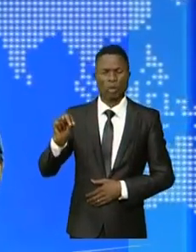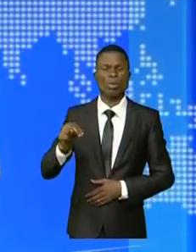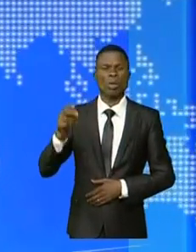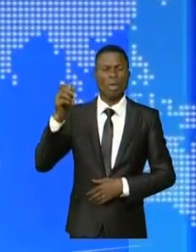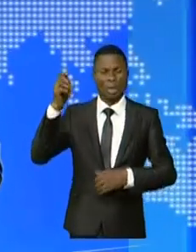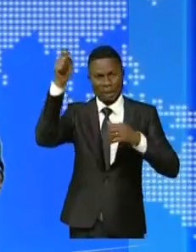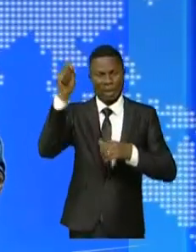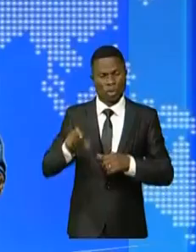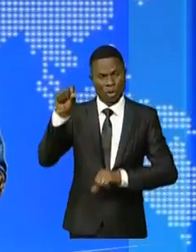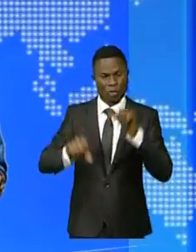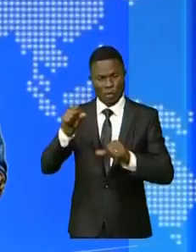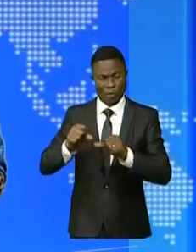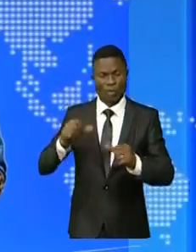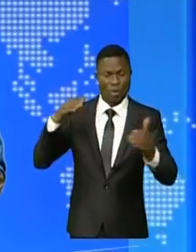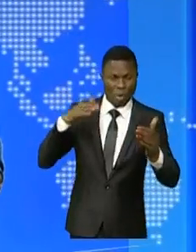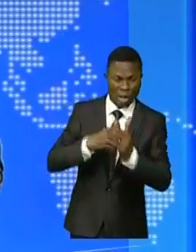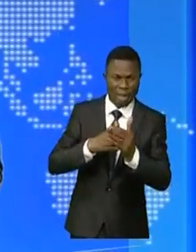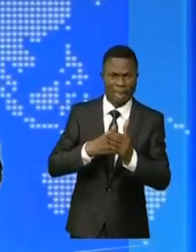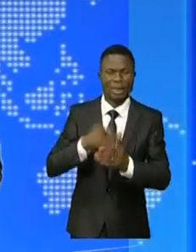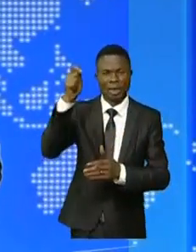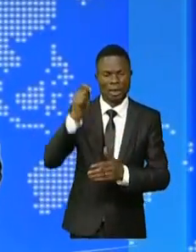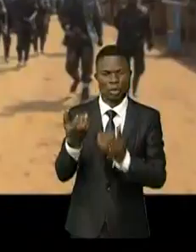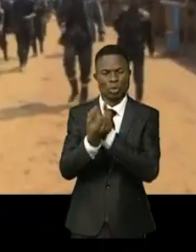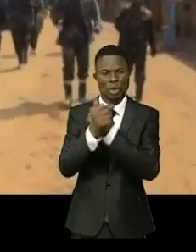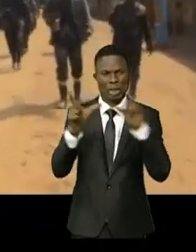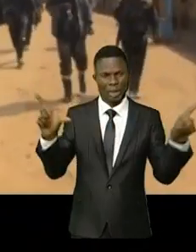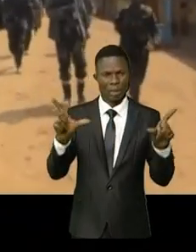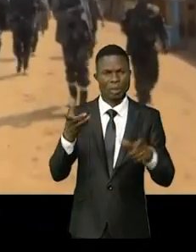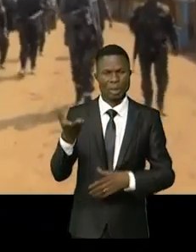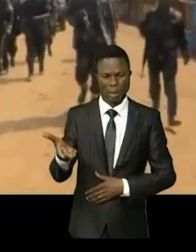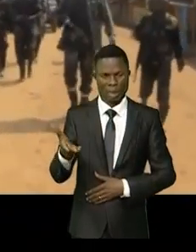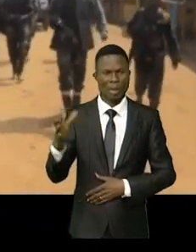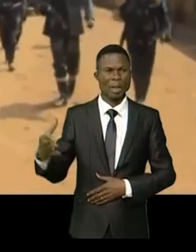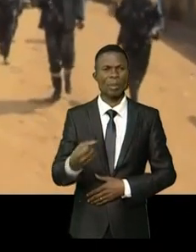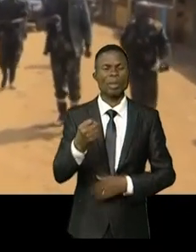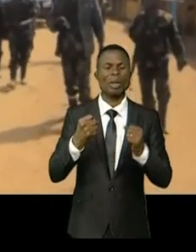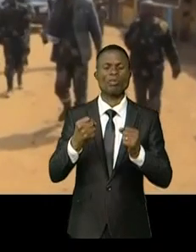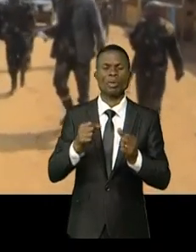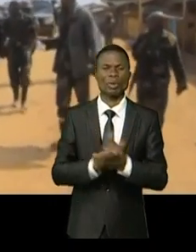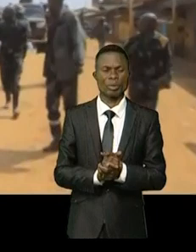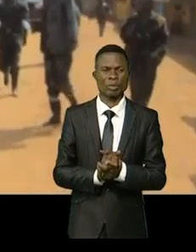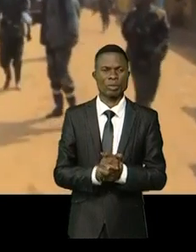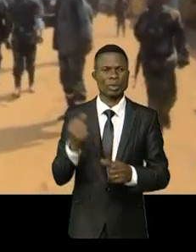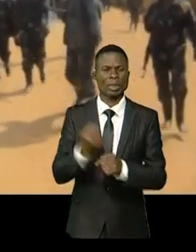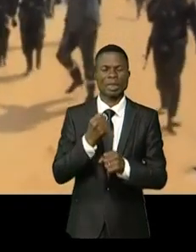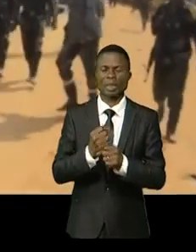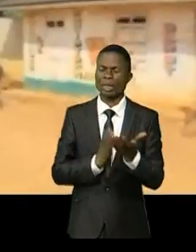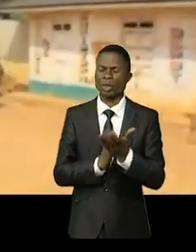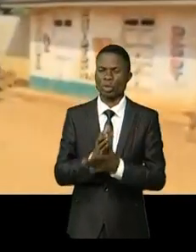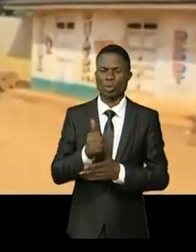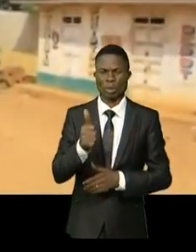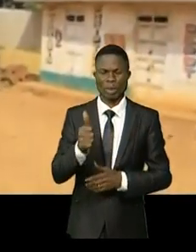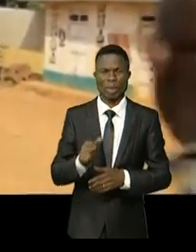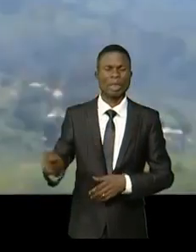négatives, sont soumises à l'inspection des autorités provinciales. Sécuritaire de plus en plus favorable à une mission d'itinérance